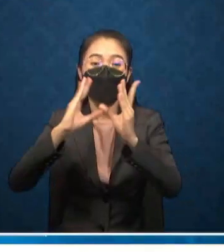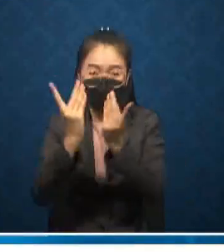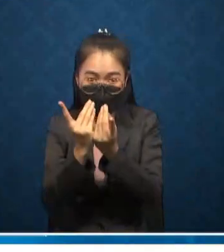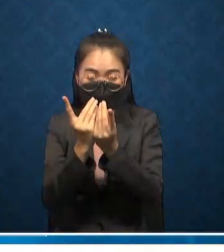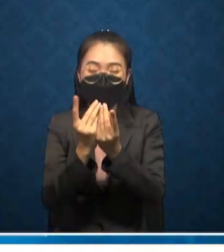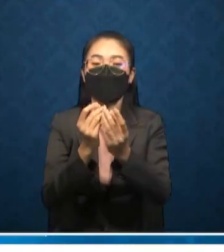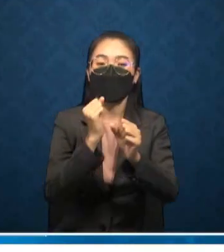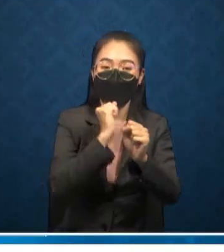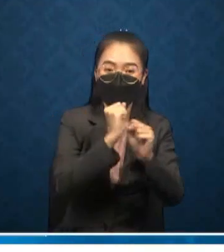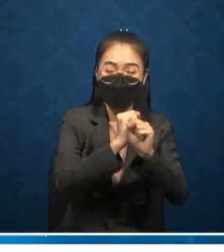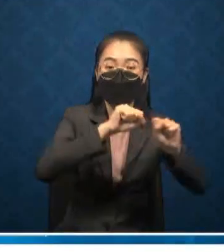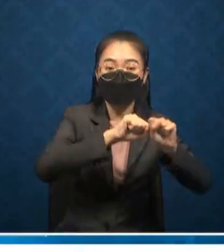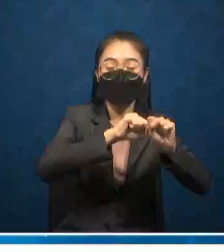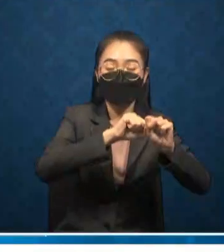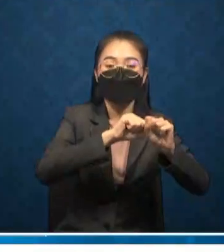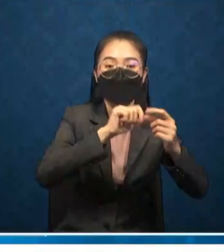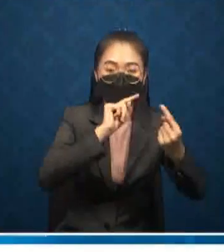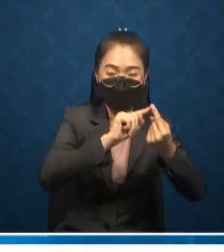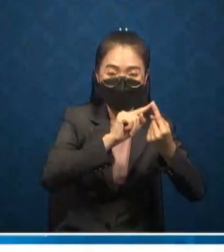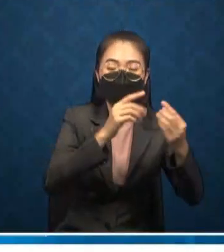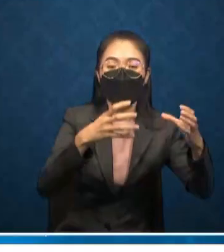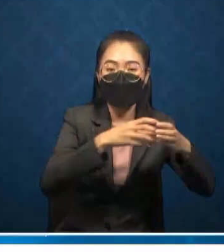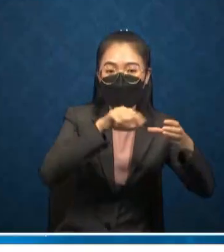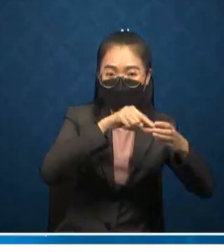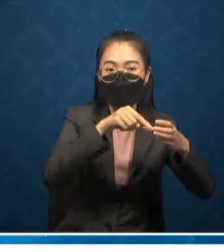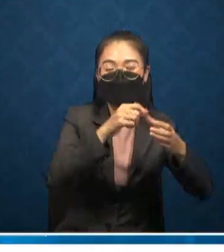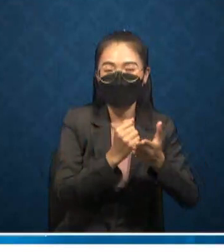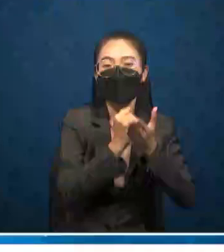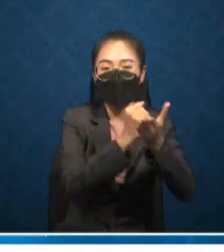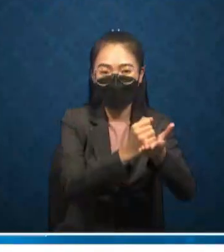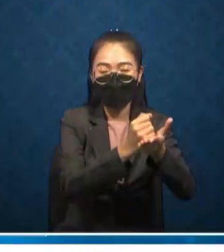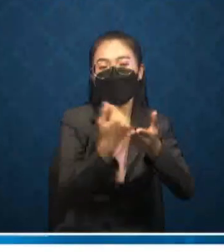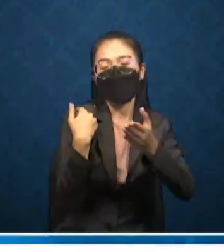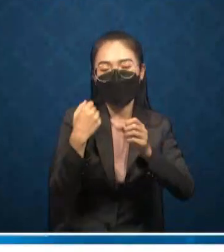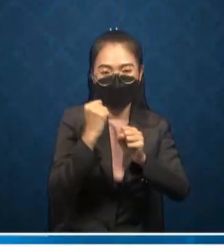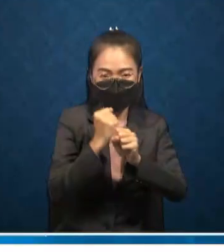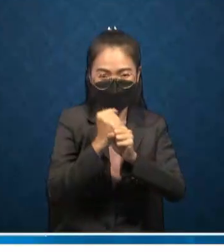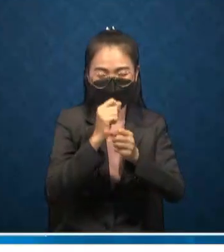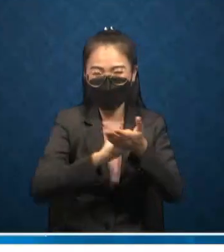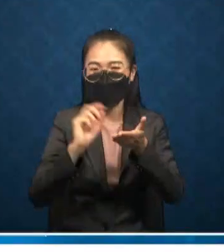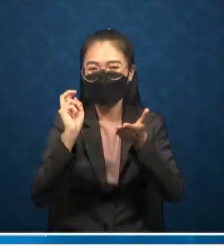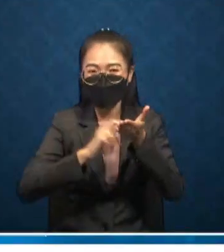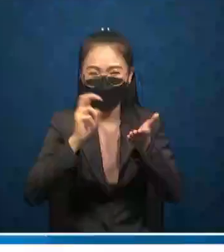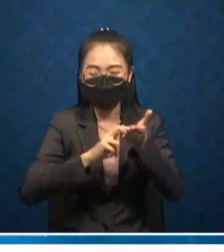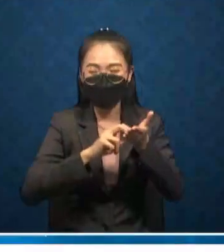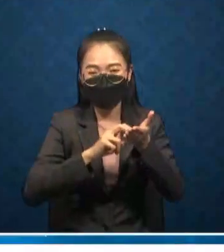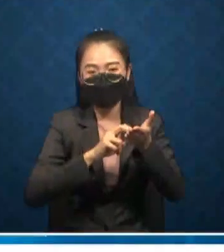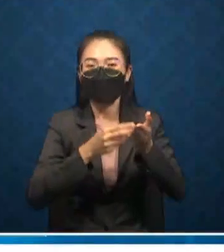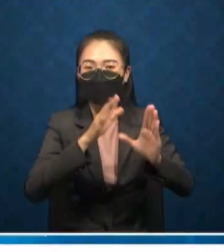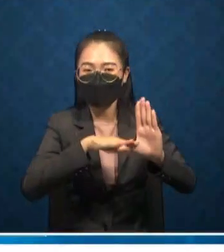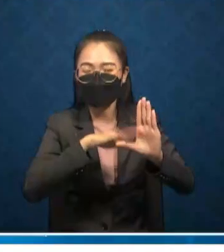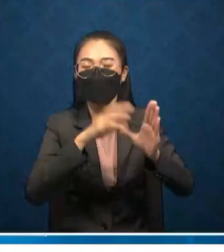ข่ายวิสาหกิจชุมชนวิสาหกิจเพื่อสังคมมีทั้งที่จะขอเปลี่ยนเป็นนิติบุคคลและไม่ได้จดทะเบียน